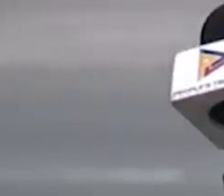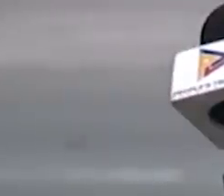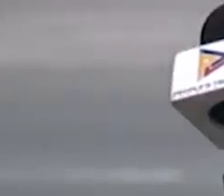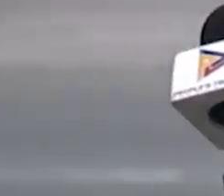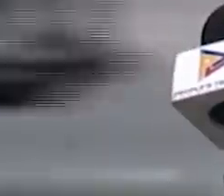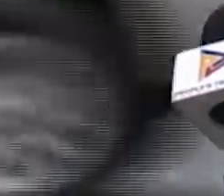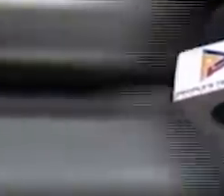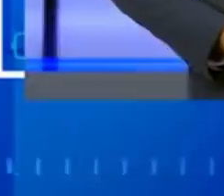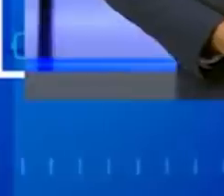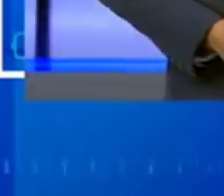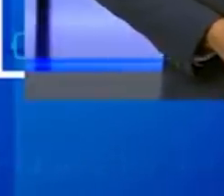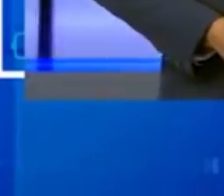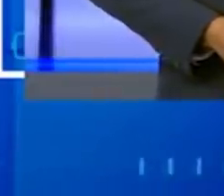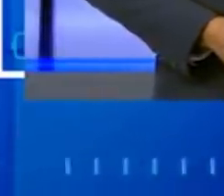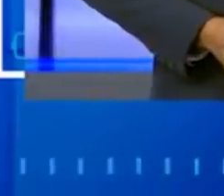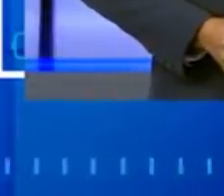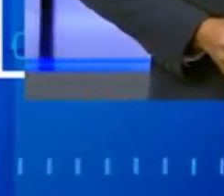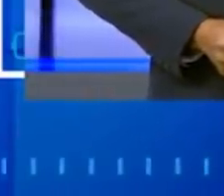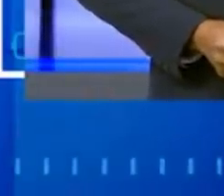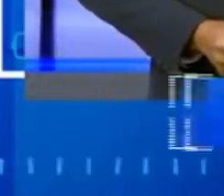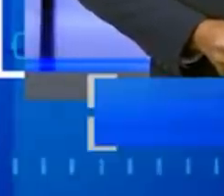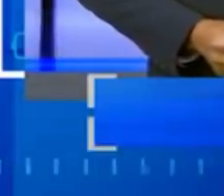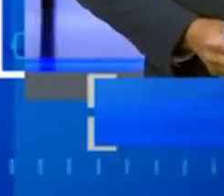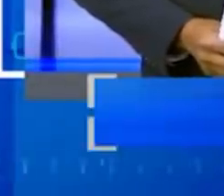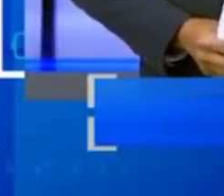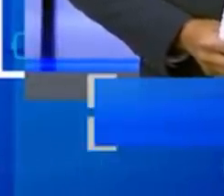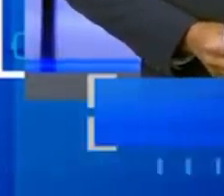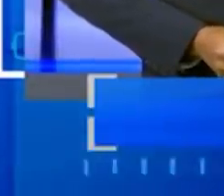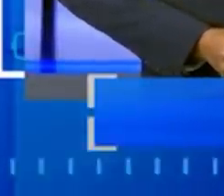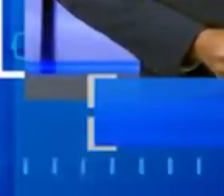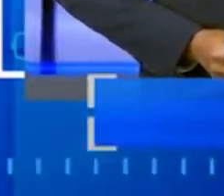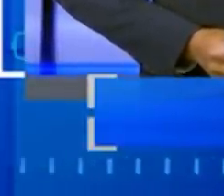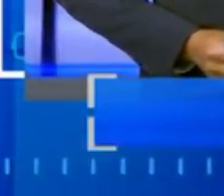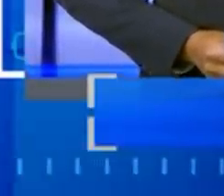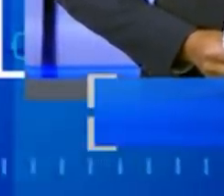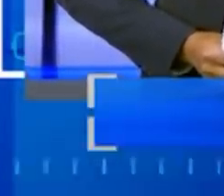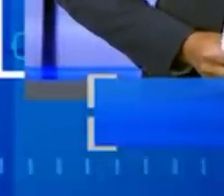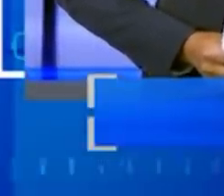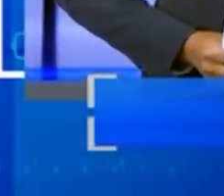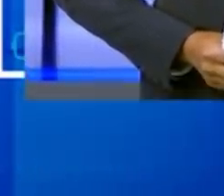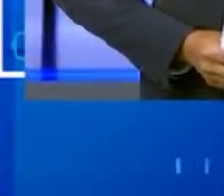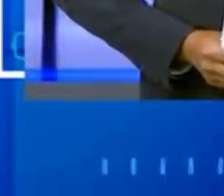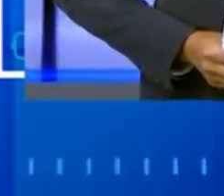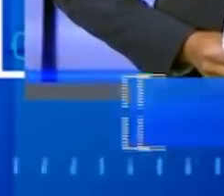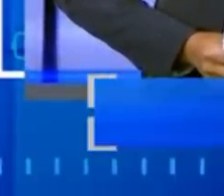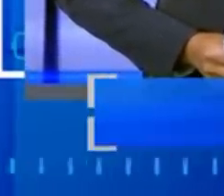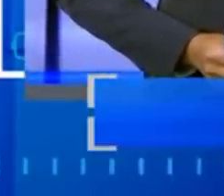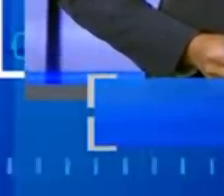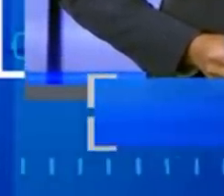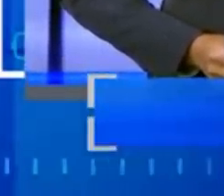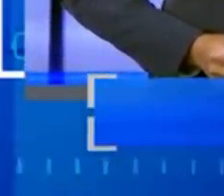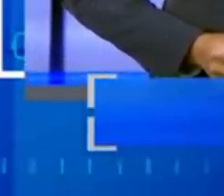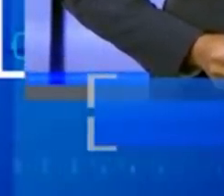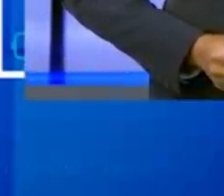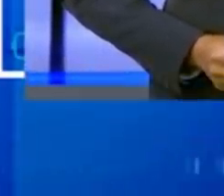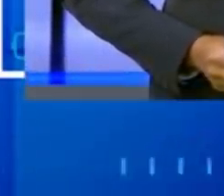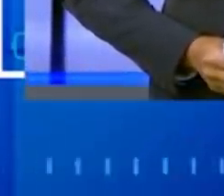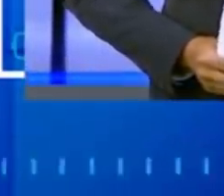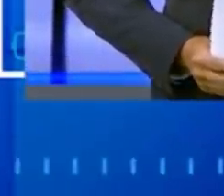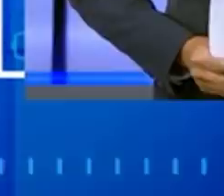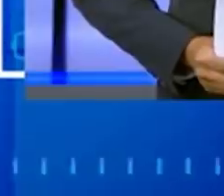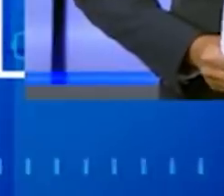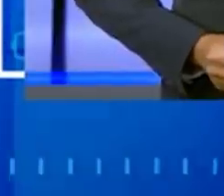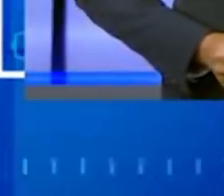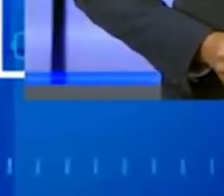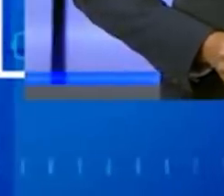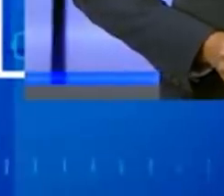Lopez. At yan, Igan, ang mga balitang ating sinaksihan. Ako naman, Arnold Clavio. Ito ang inyong Liga ng Katotohanan.